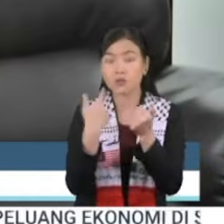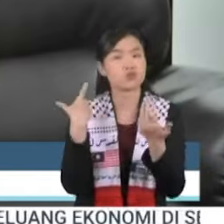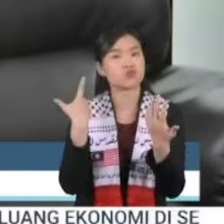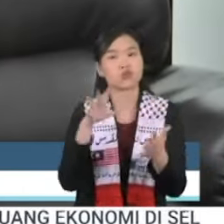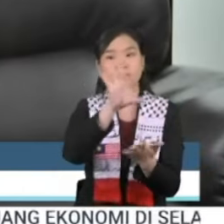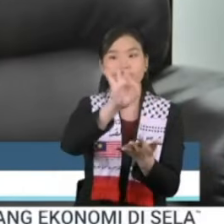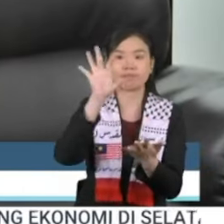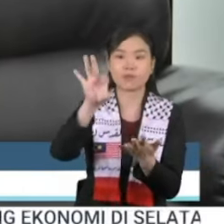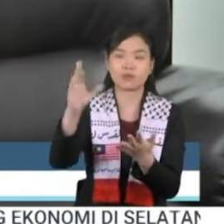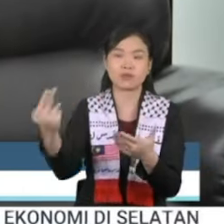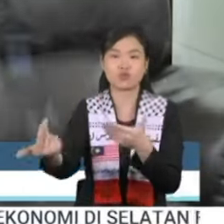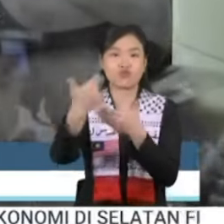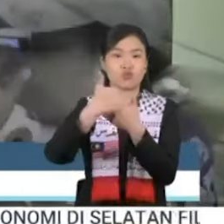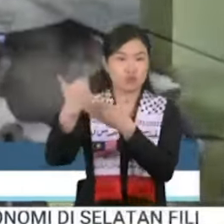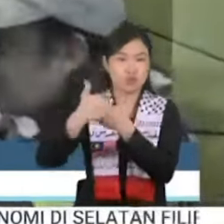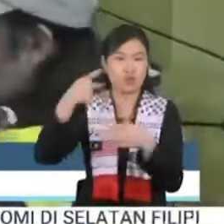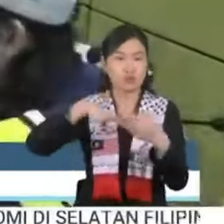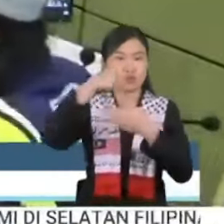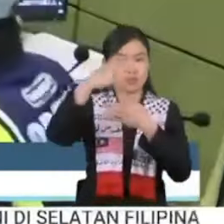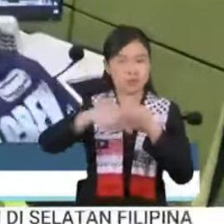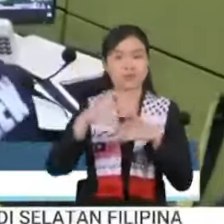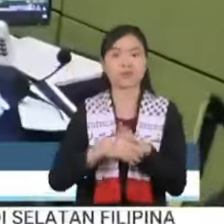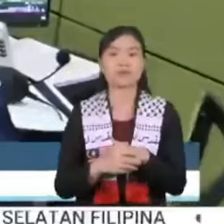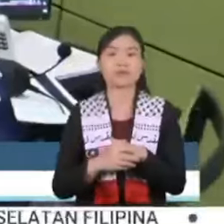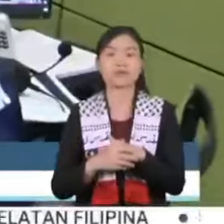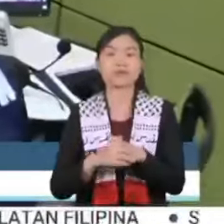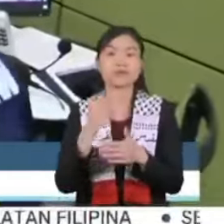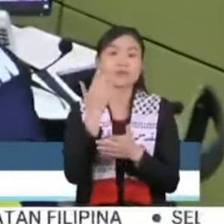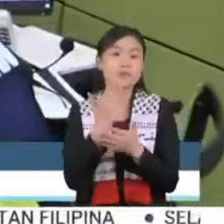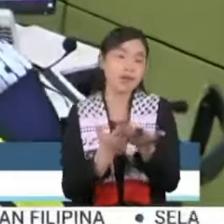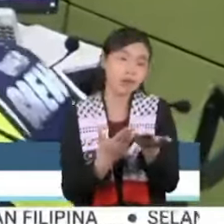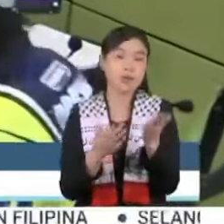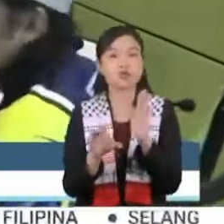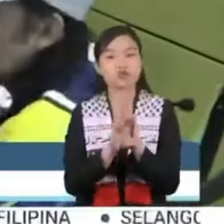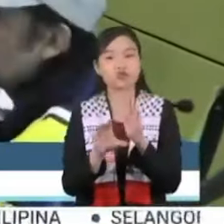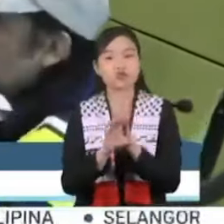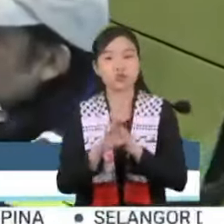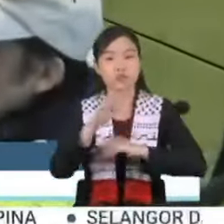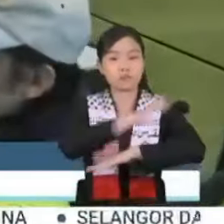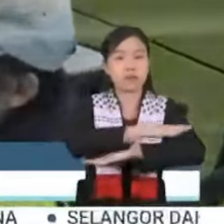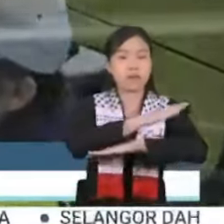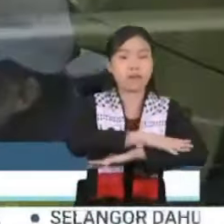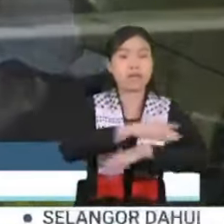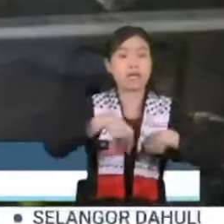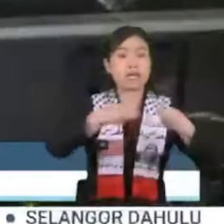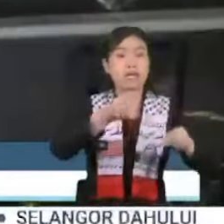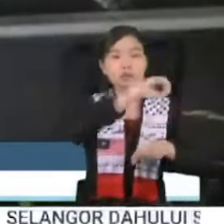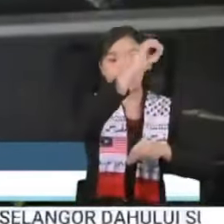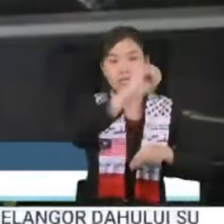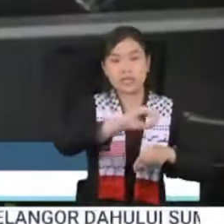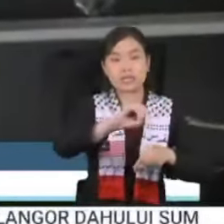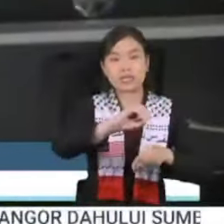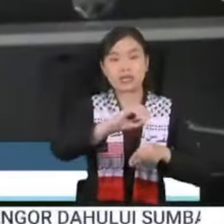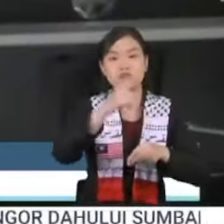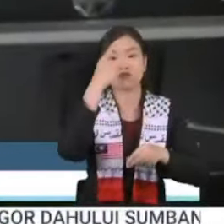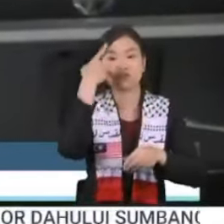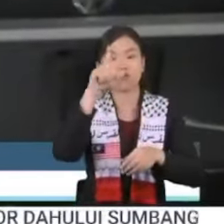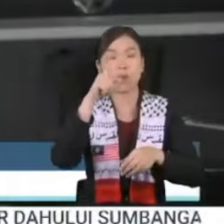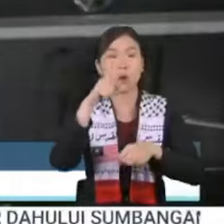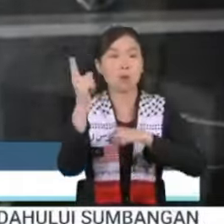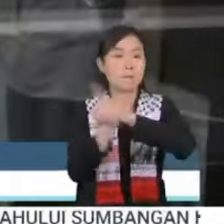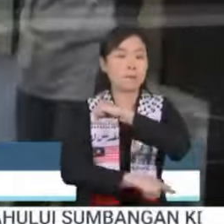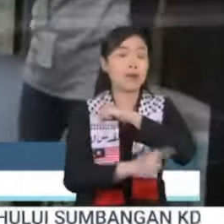letakkan semasa program ini. Antara pengisian program, perkhidmatan kaunter, tawaran diskaun 50% saman trafik dan